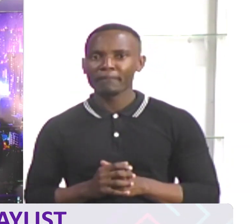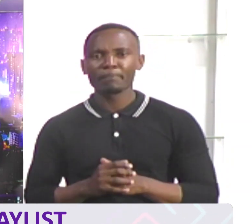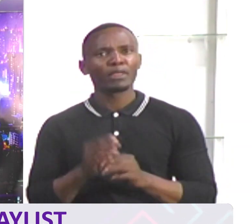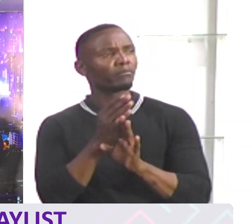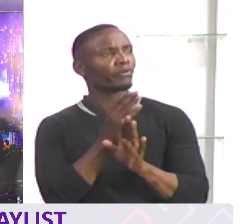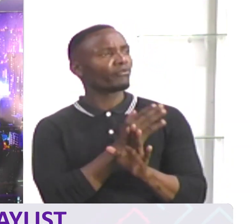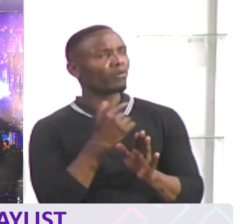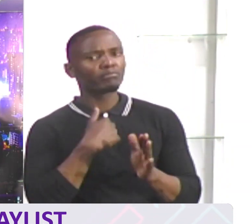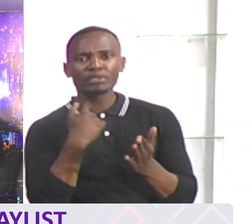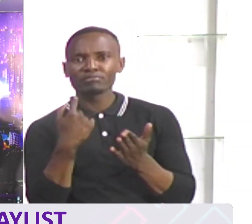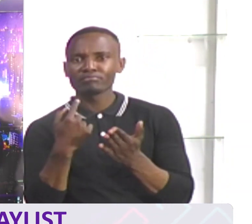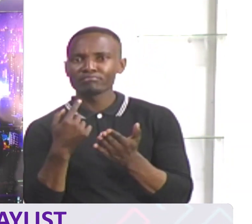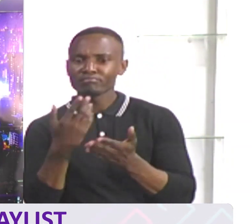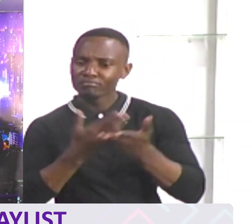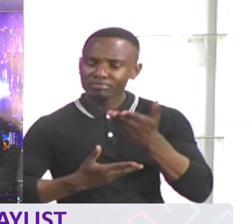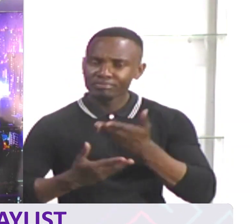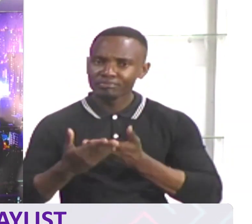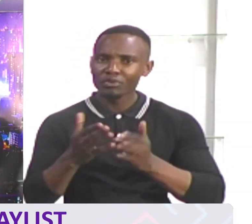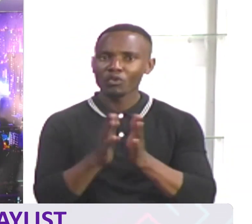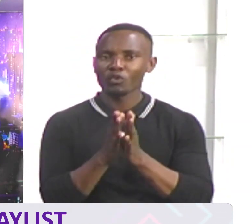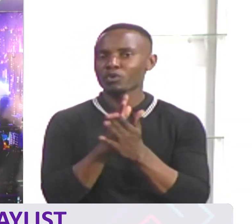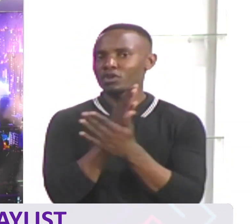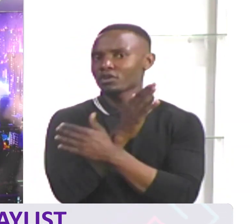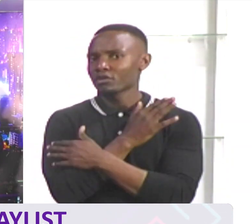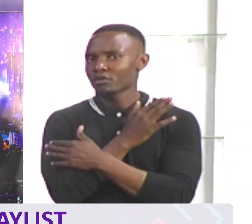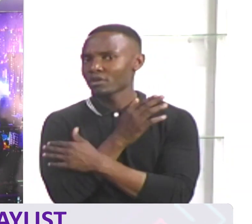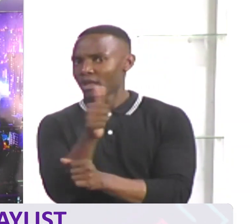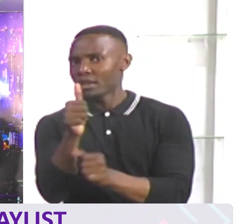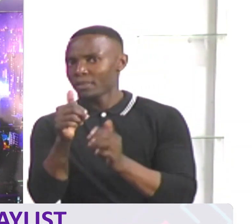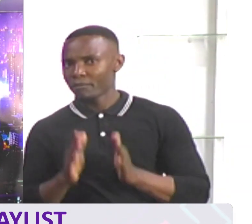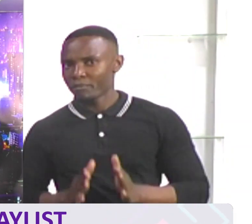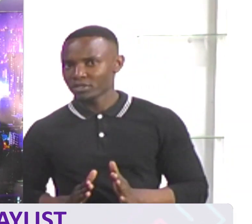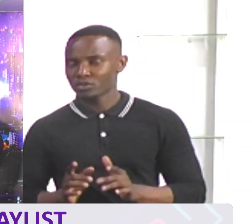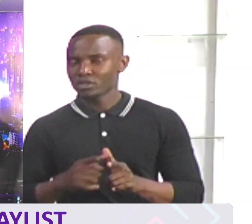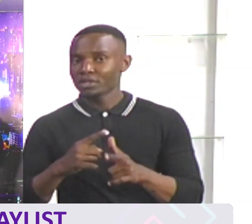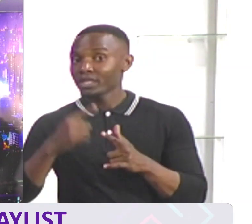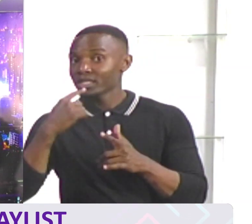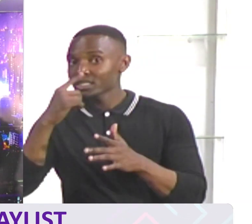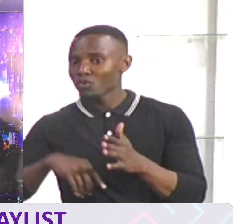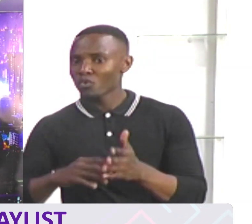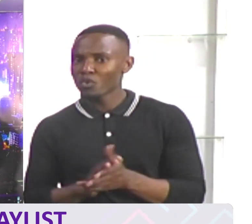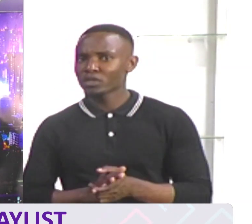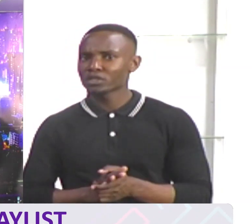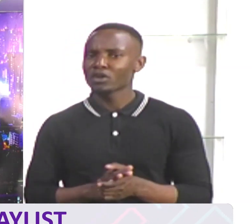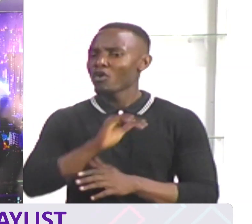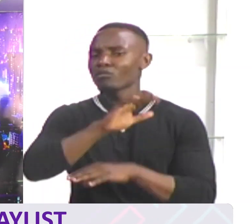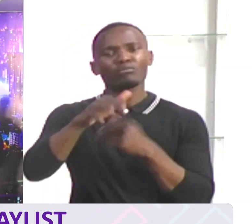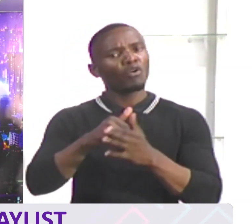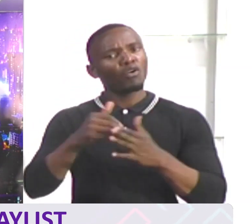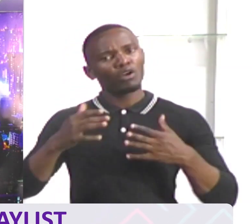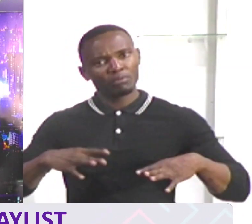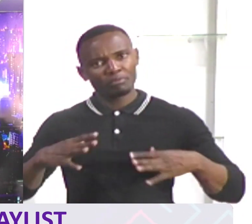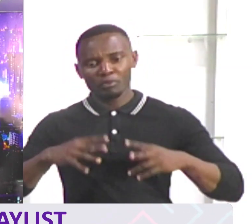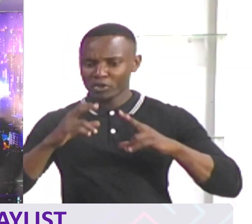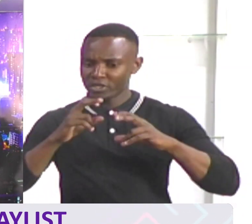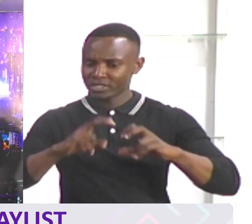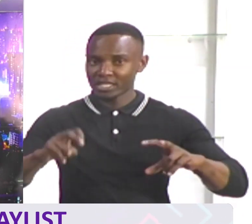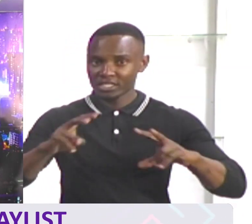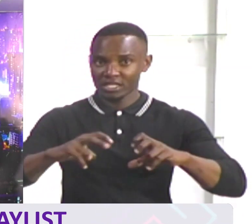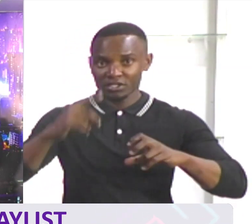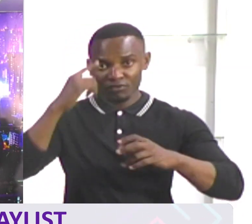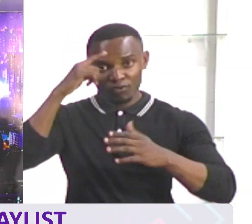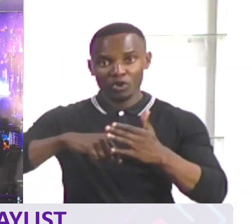talking to some guy juzi tu akaniambia jo ni aje sikuizi kutafuta wera kendo anatafuta wera lakini sometimes ukinja